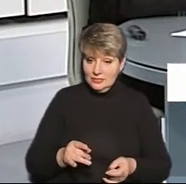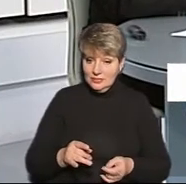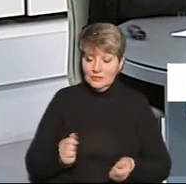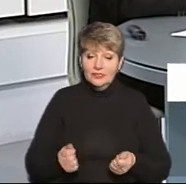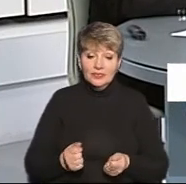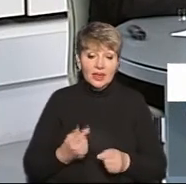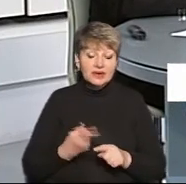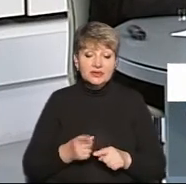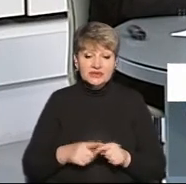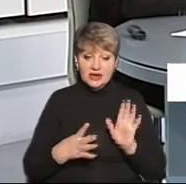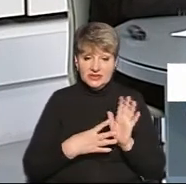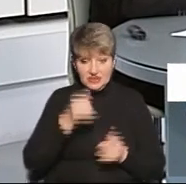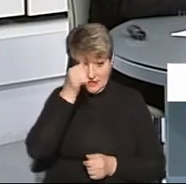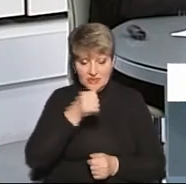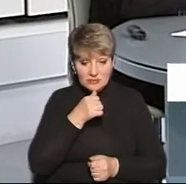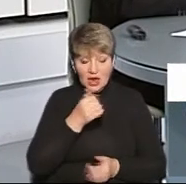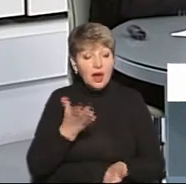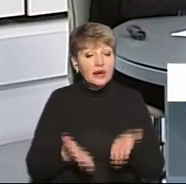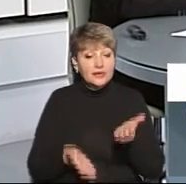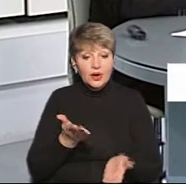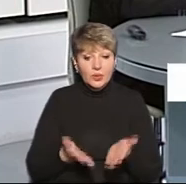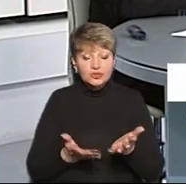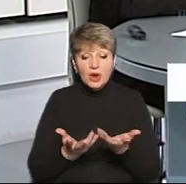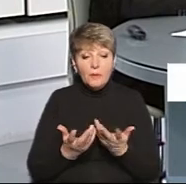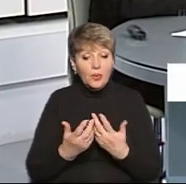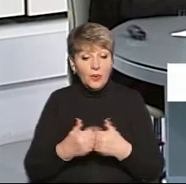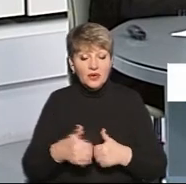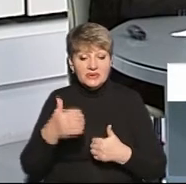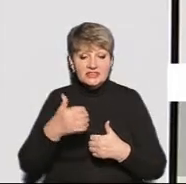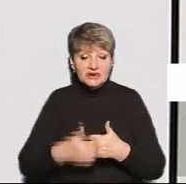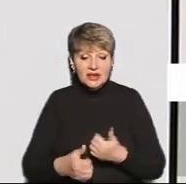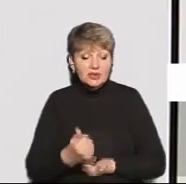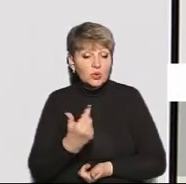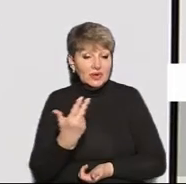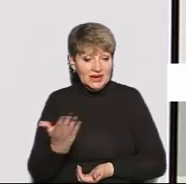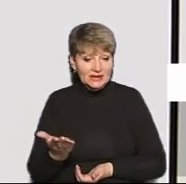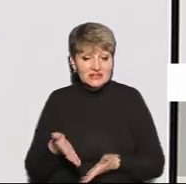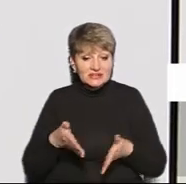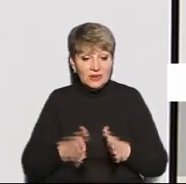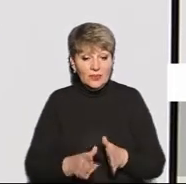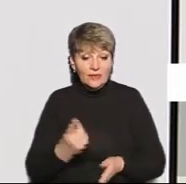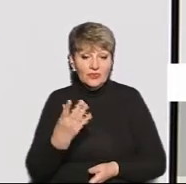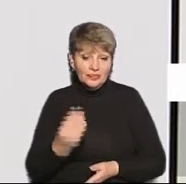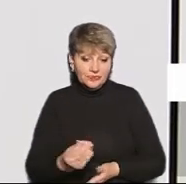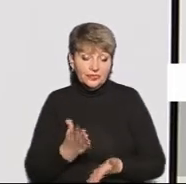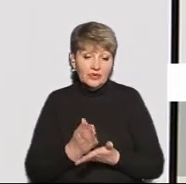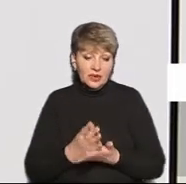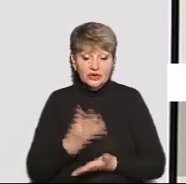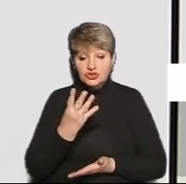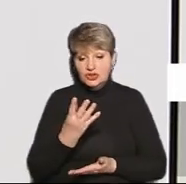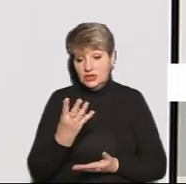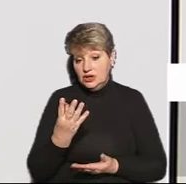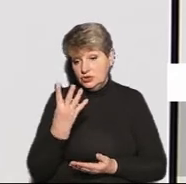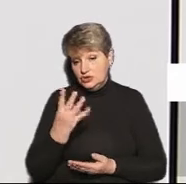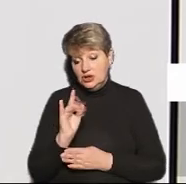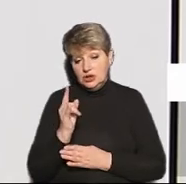494 народжень, це за 9 місяців. Тобто, якщо порахувати середню кількість народжень в день, вона складає менше 4 діток в